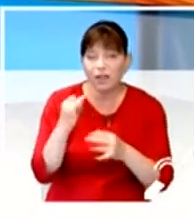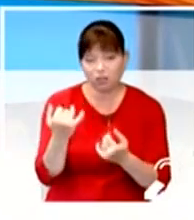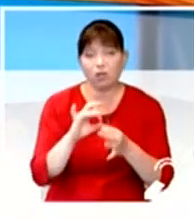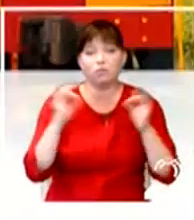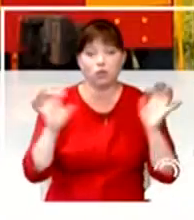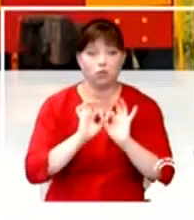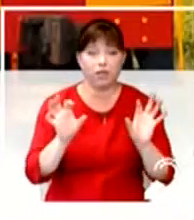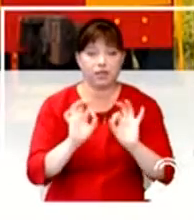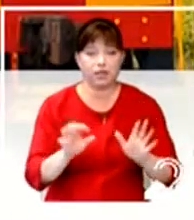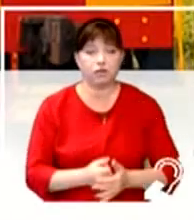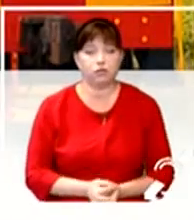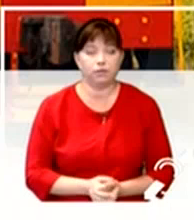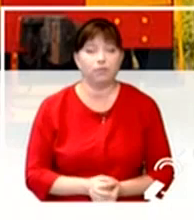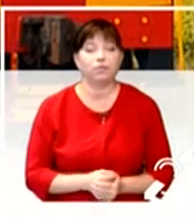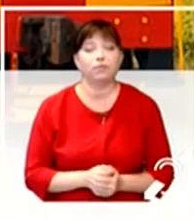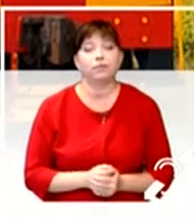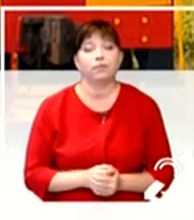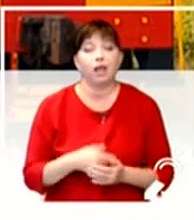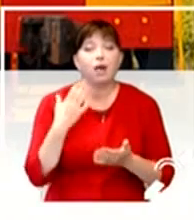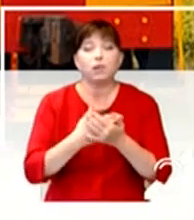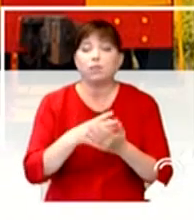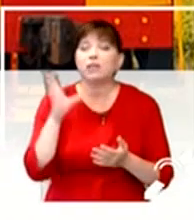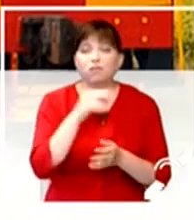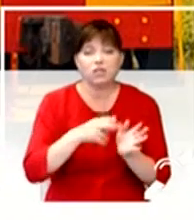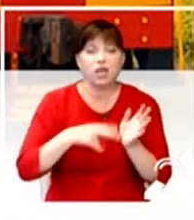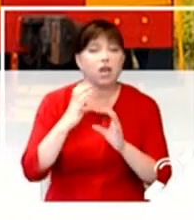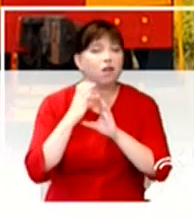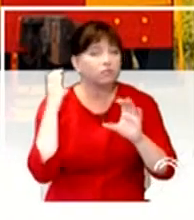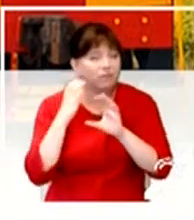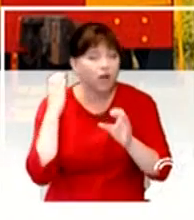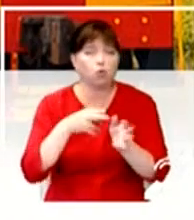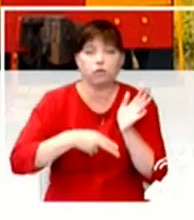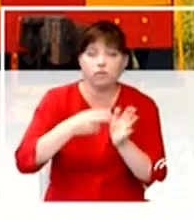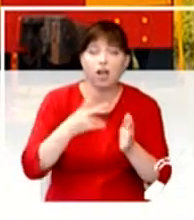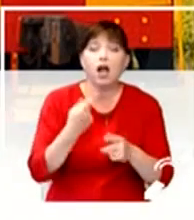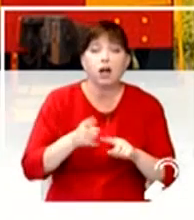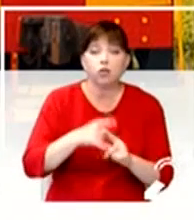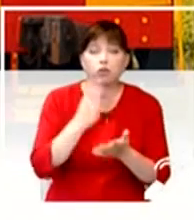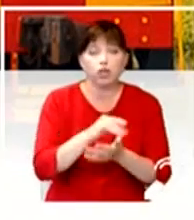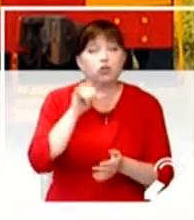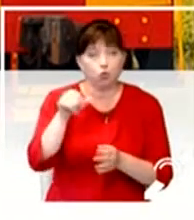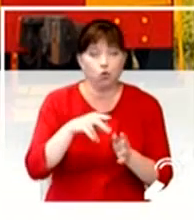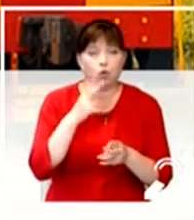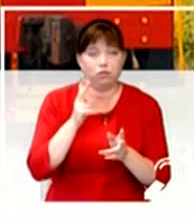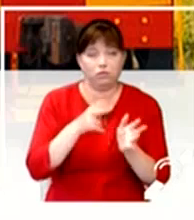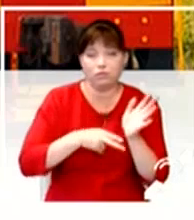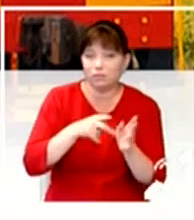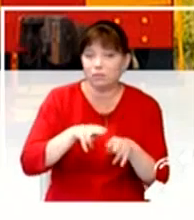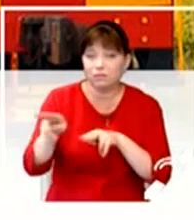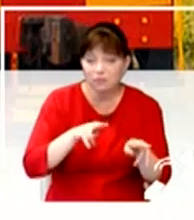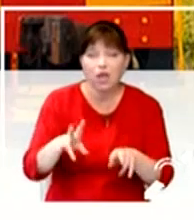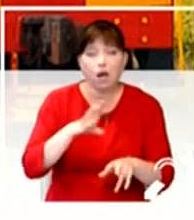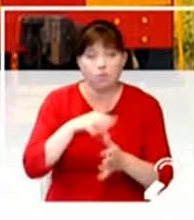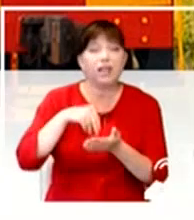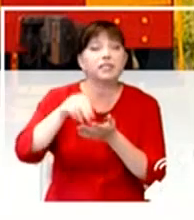detalii. Bun găsit! Aproape toate locomotivele și vagoanele din dotarea întreprinderii de stat Calea Ferată din Moldova au